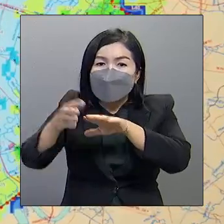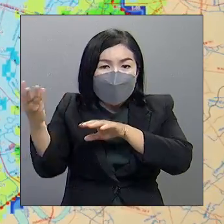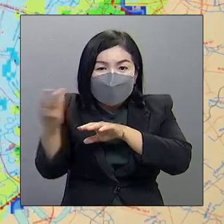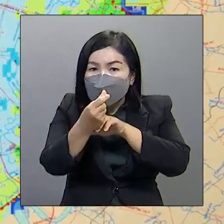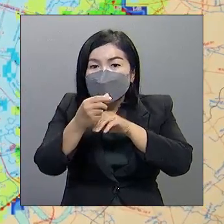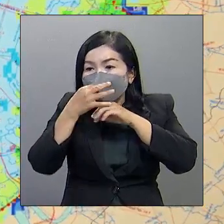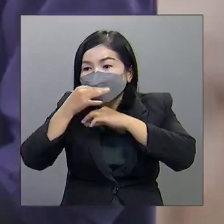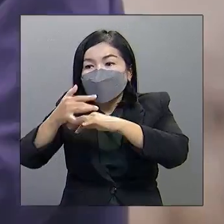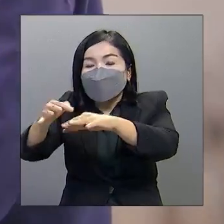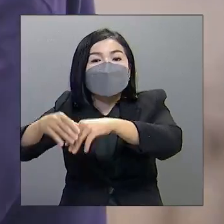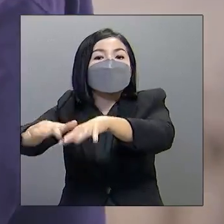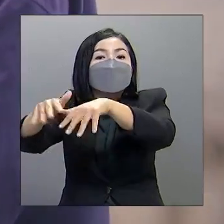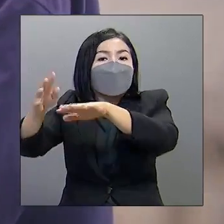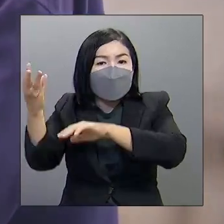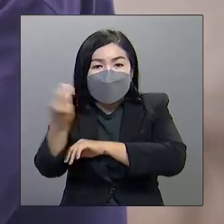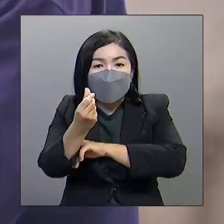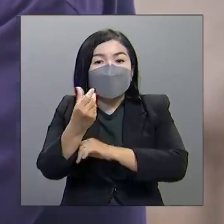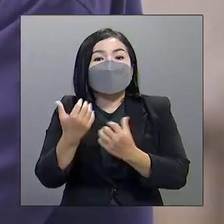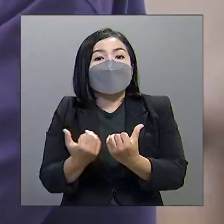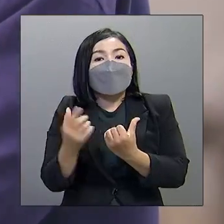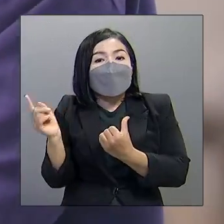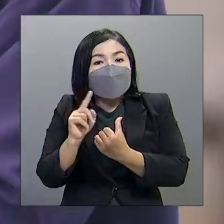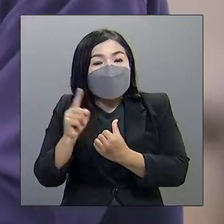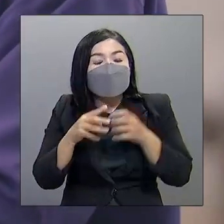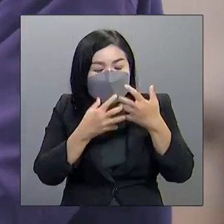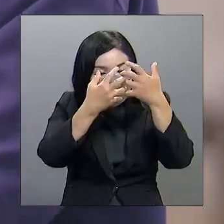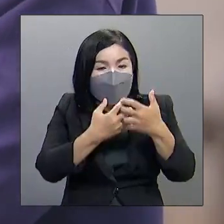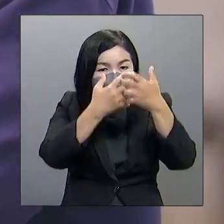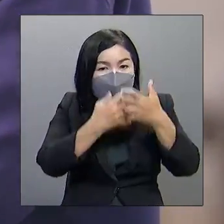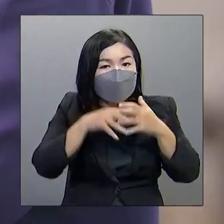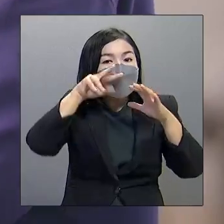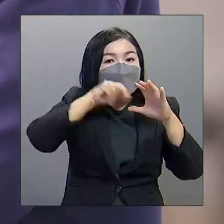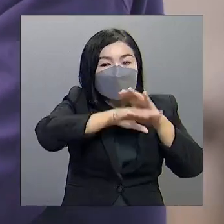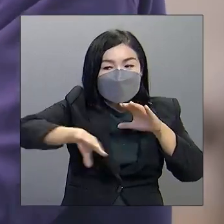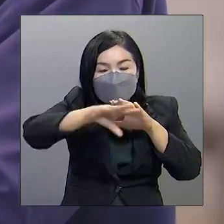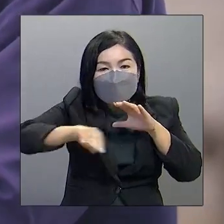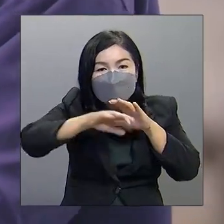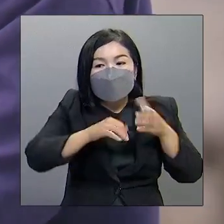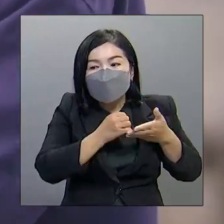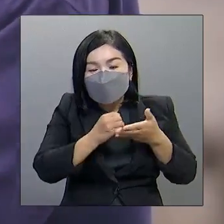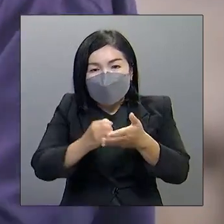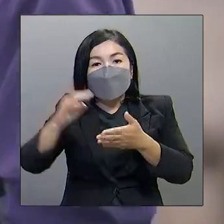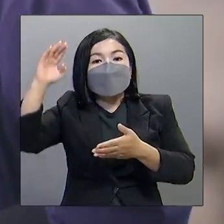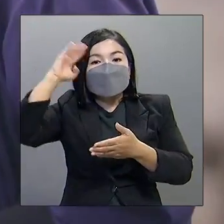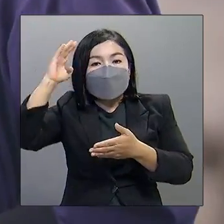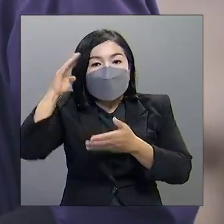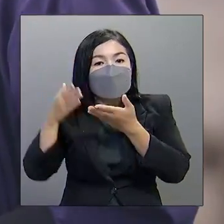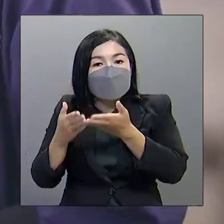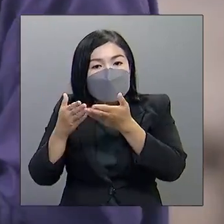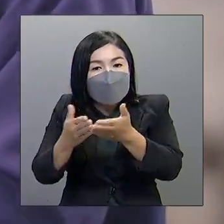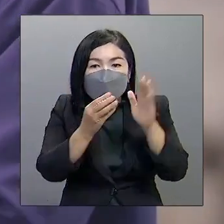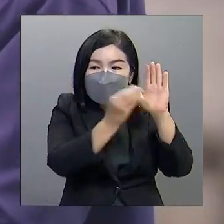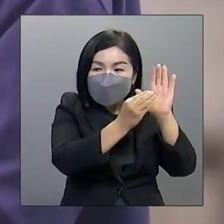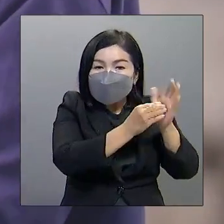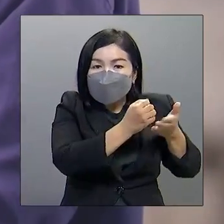ำชายทะเลนะครับก็คือเรามีการไปติดตั้งเครื่องผันกันน้ำไม่ว่าจะเป็นเรือผันกันน้ำของกองทัพเรือนะครับเครื่องผันกันน้ำของกทมเ